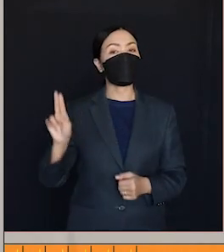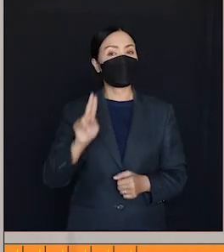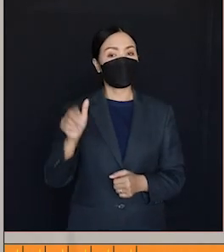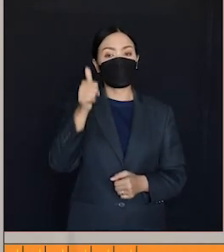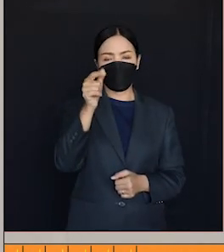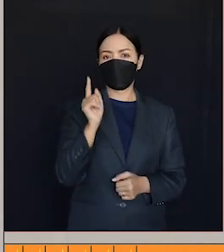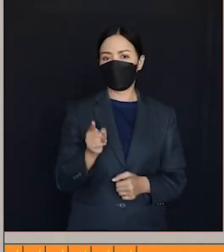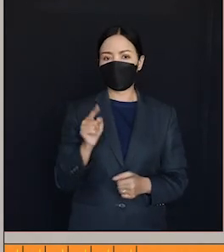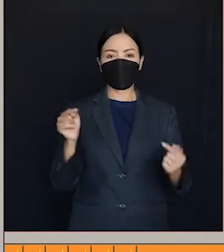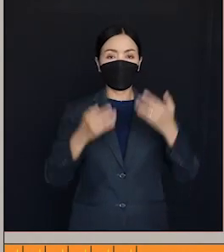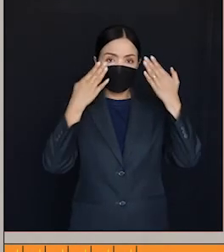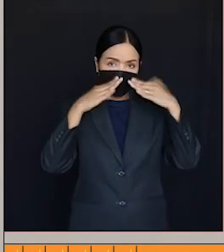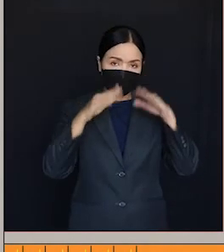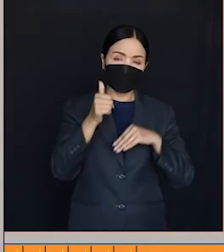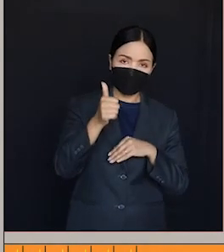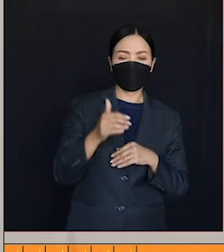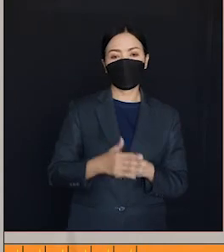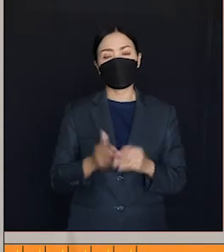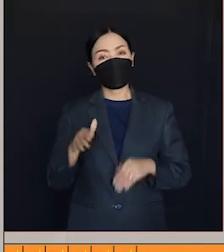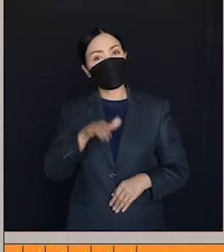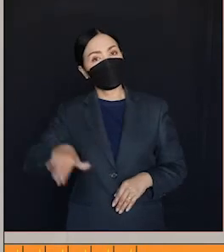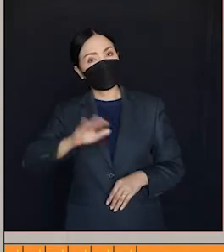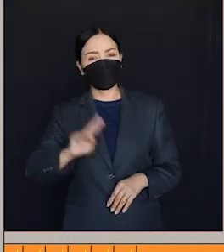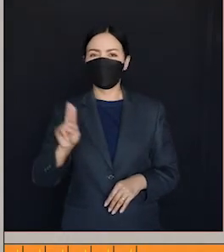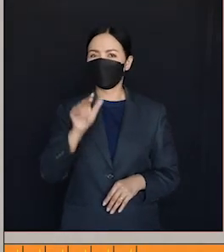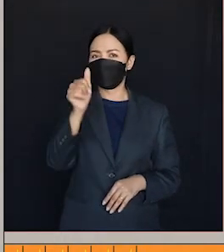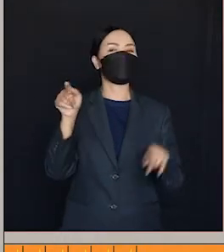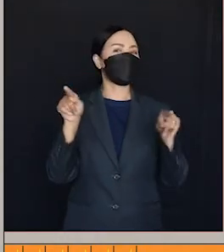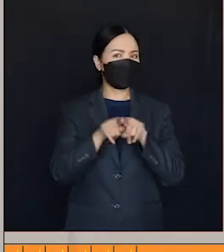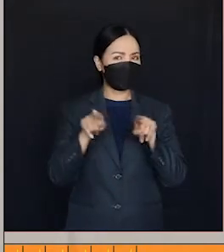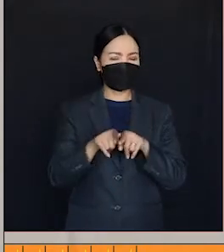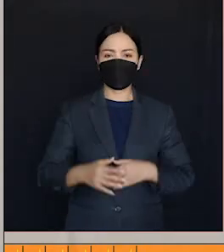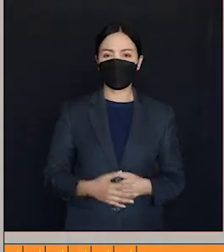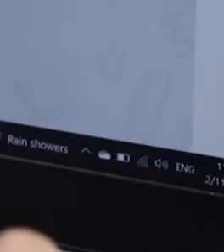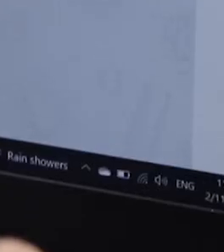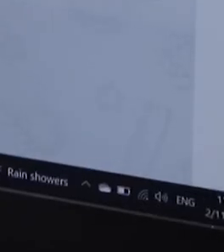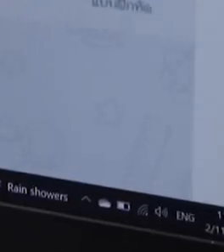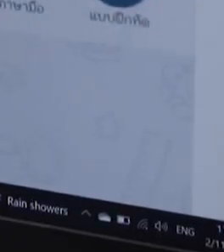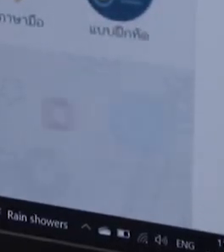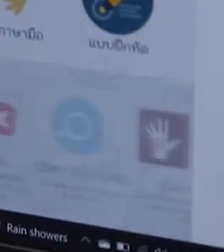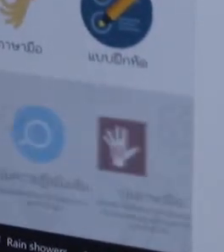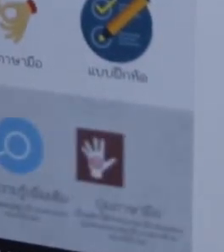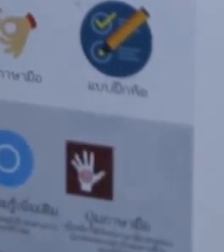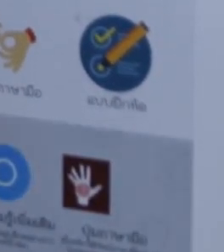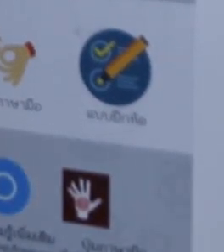ใช้งานได้นะครับกับคนตาบอดหรือว่ากับคนปกติทั่วไปเลยนะครับ